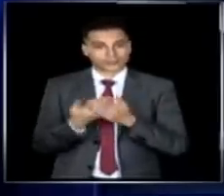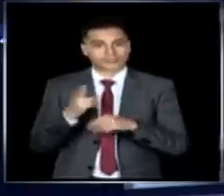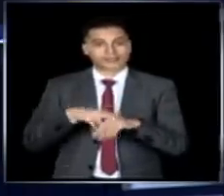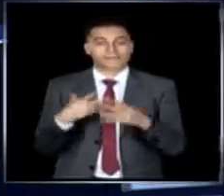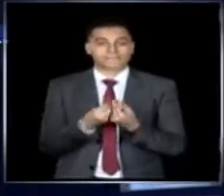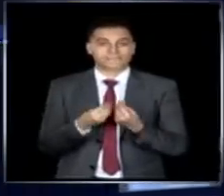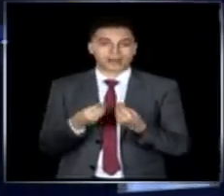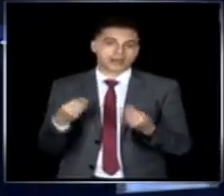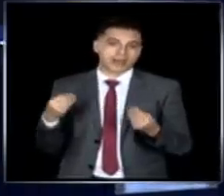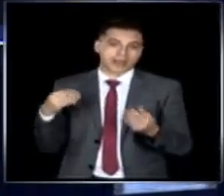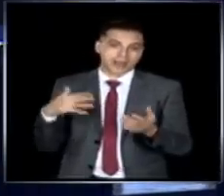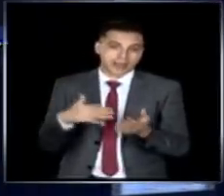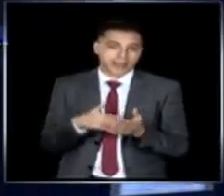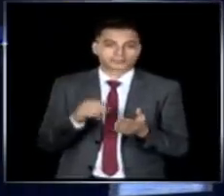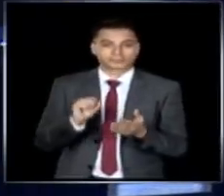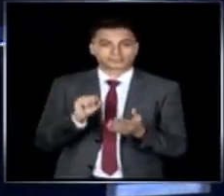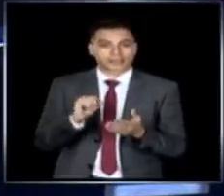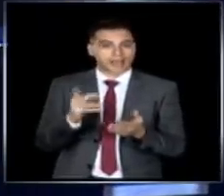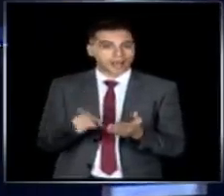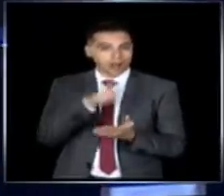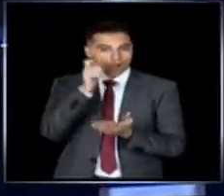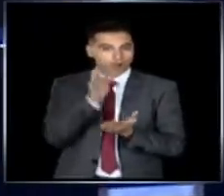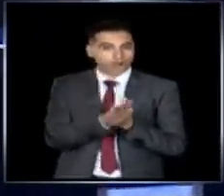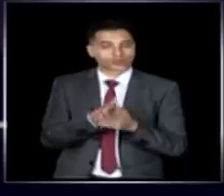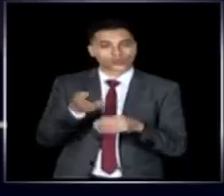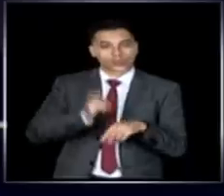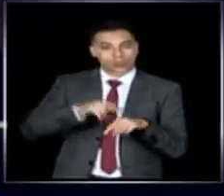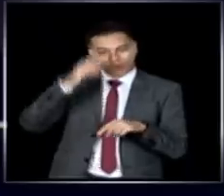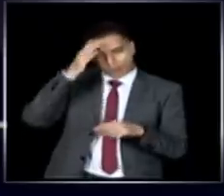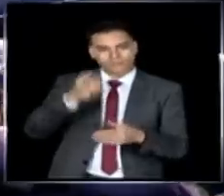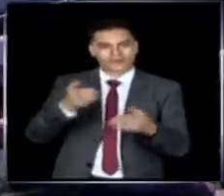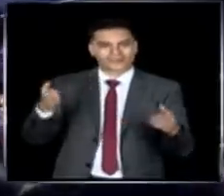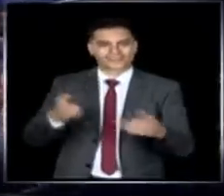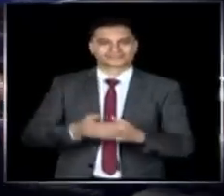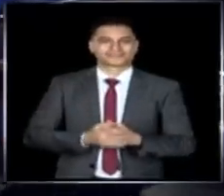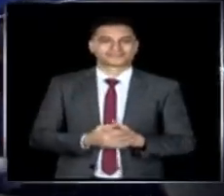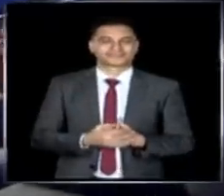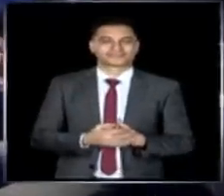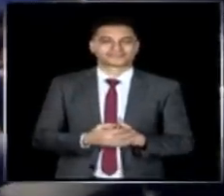وهنرجع مرة تانية مع آخر فقرة، فقرة عجلة الحظ والعباقرة.